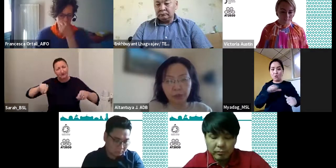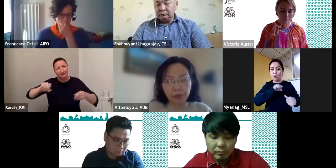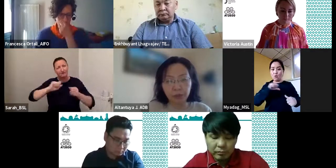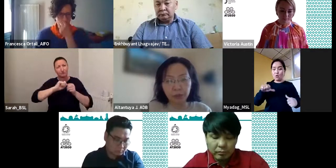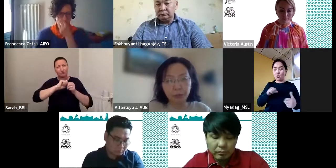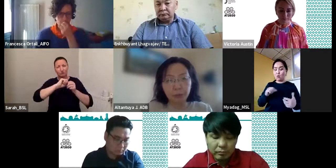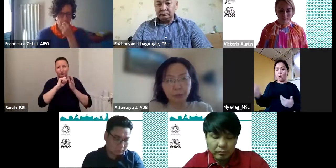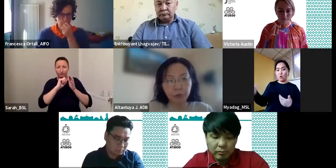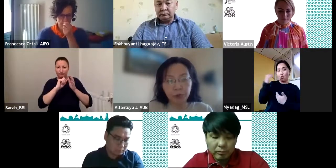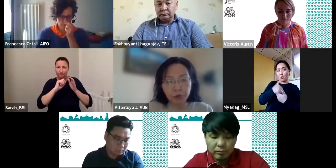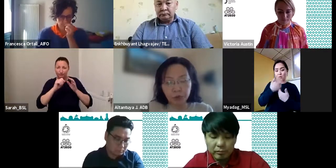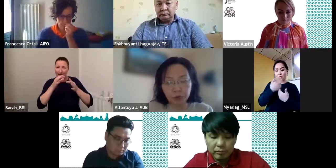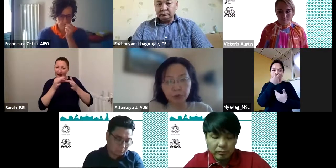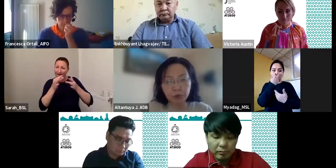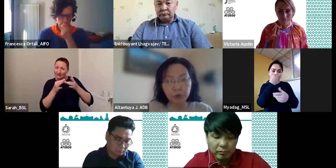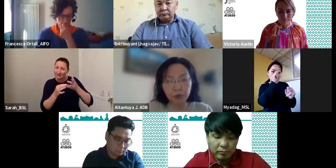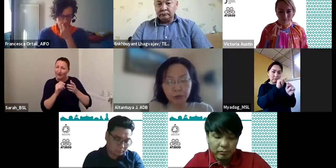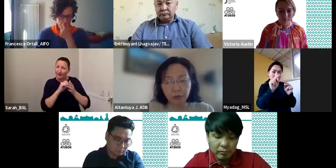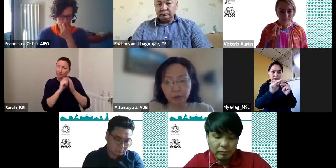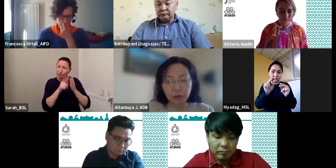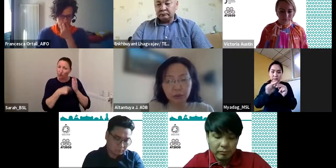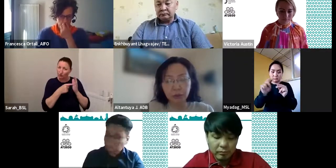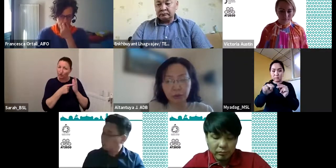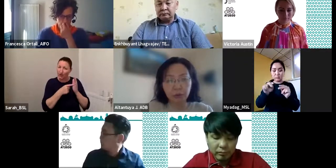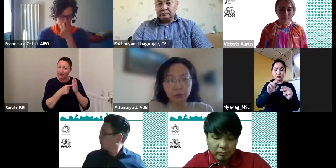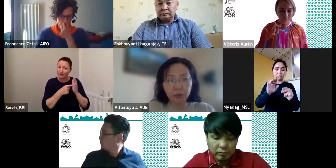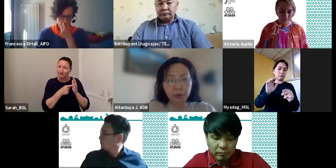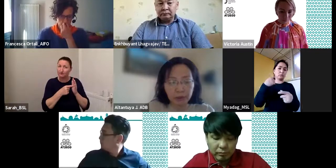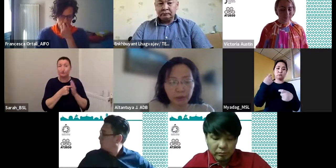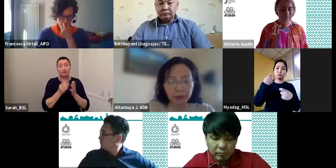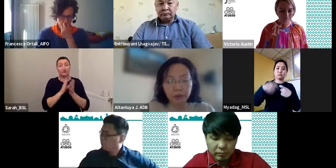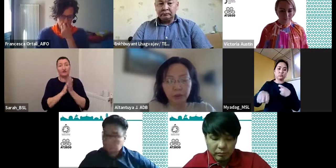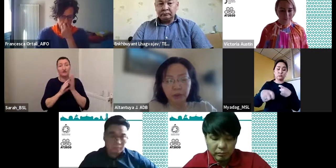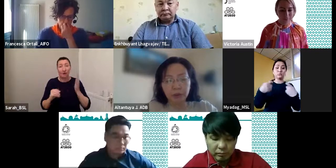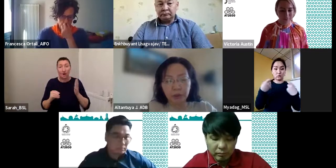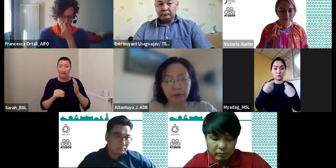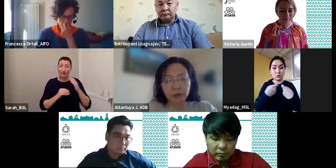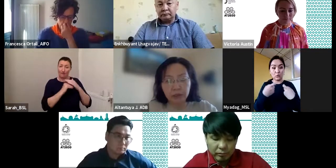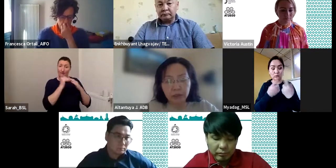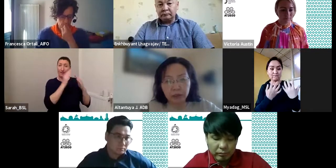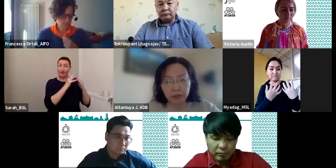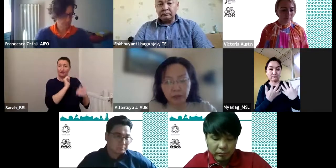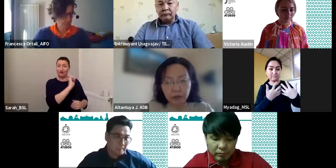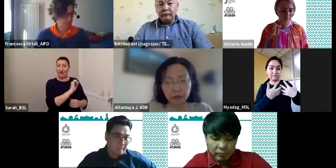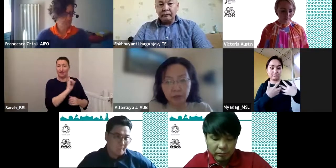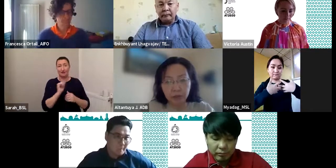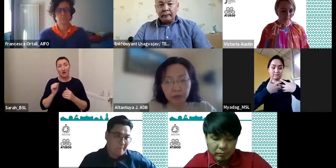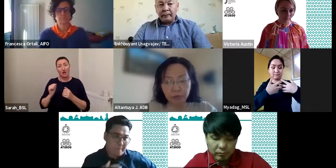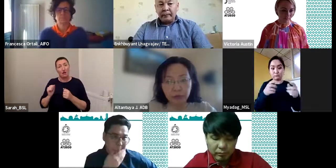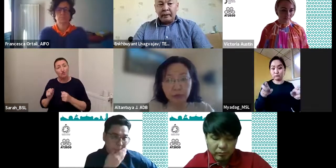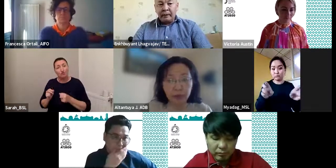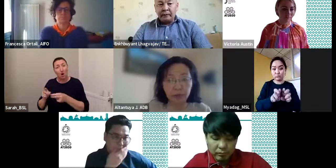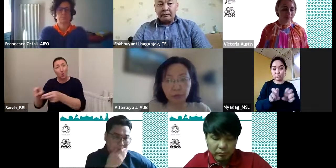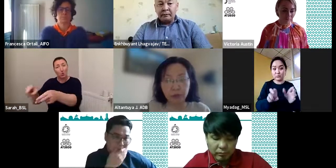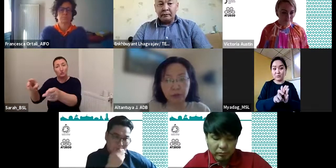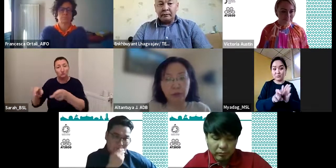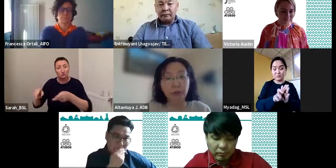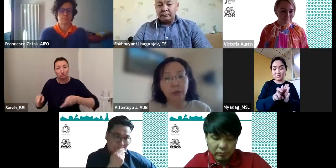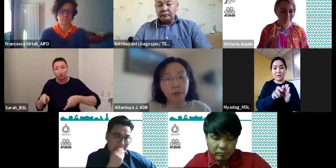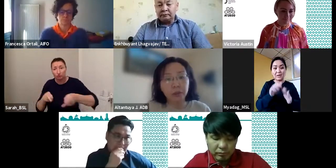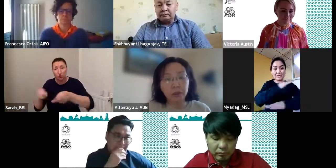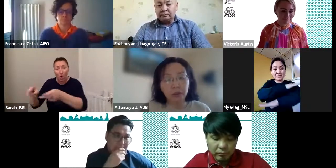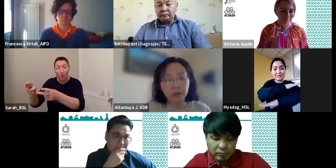боломжуудыг хангаж өгөө. Өөрсдөө туршиж үзээд энэ болж гэн, энэ болохгүй байна, энэ хаалгын саяны хэлсэн те одоо налуу зам таарч таарахгүй байна